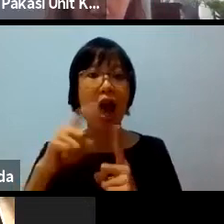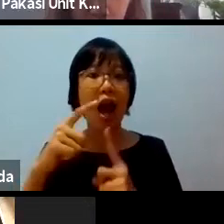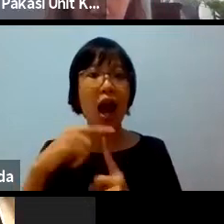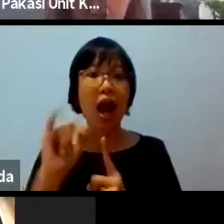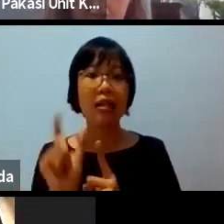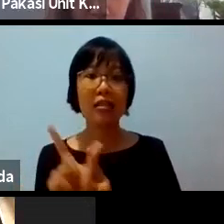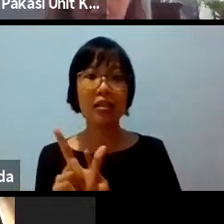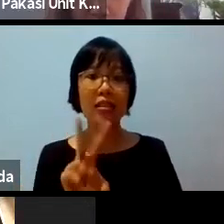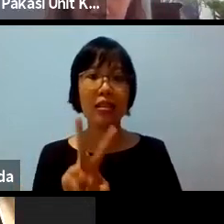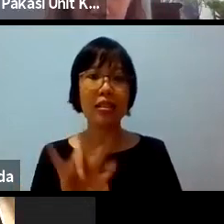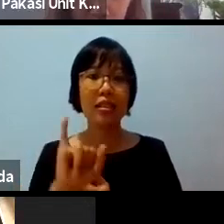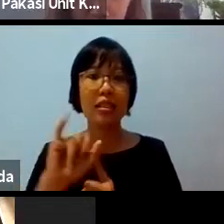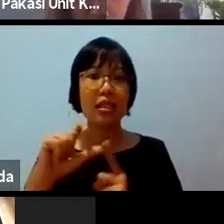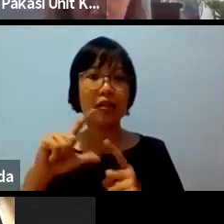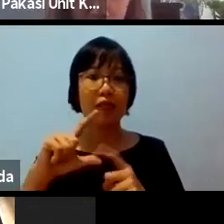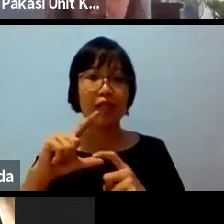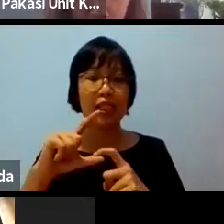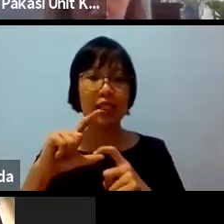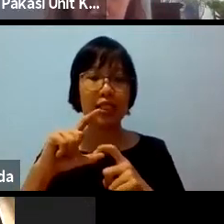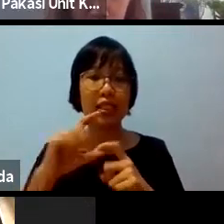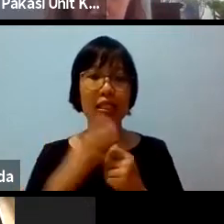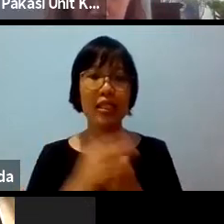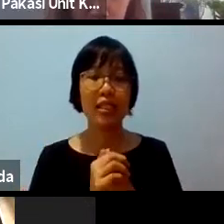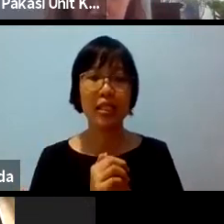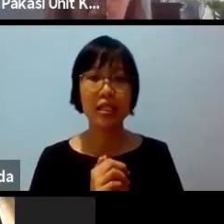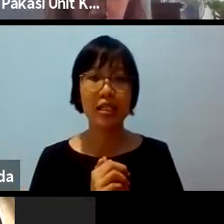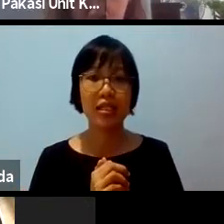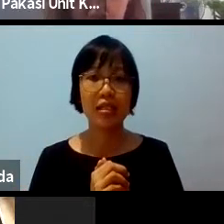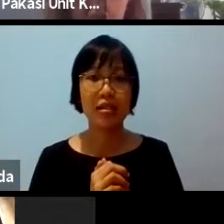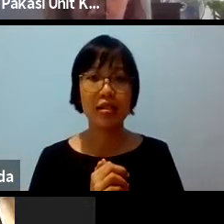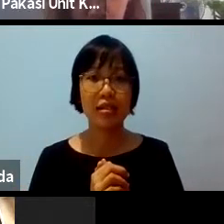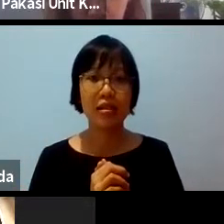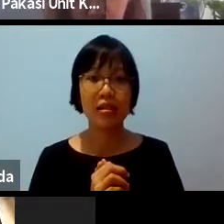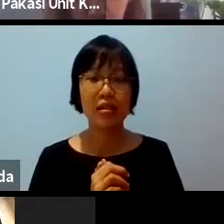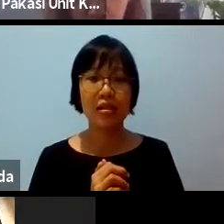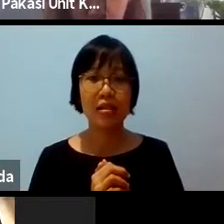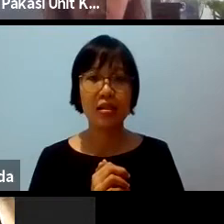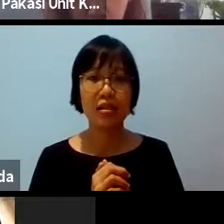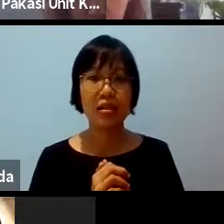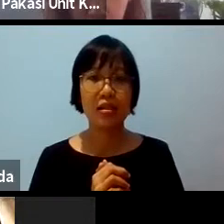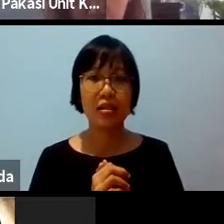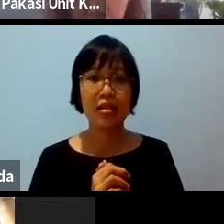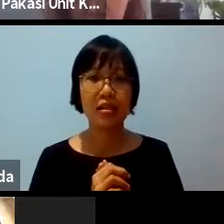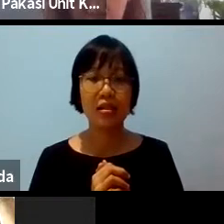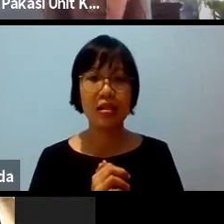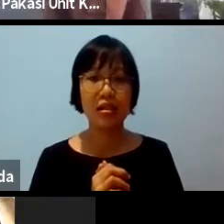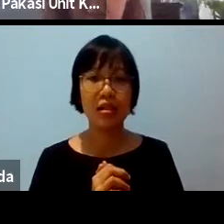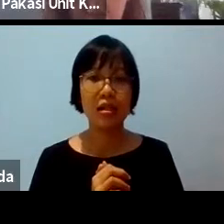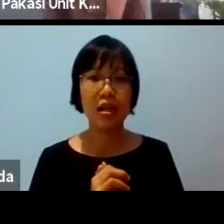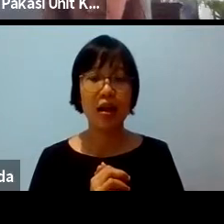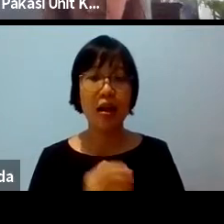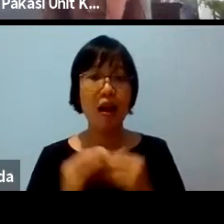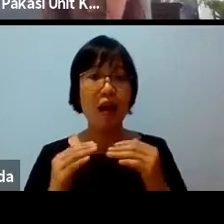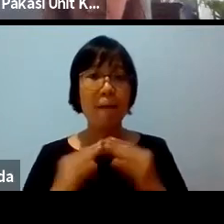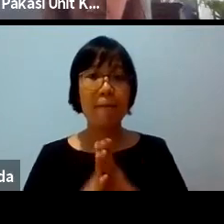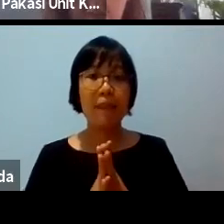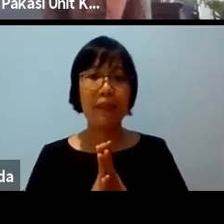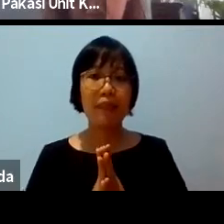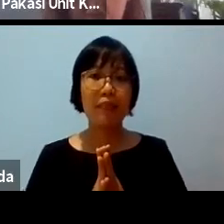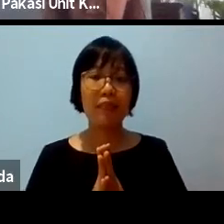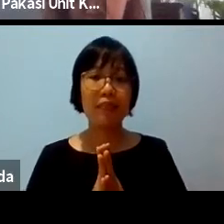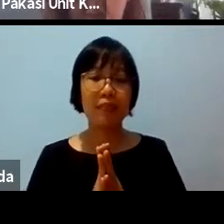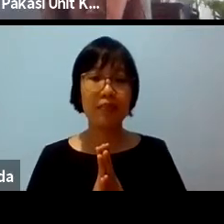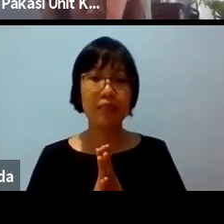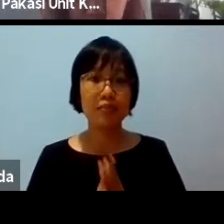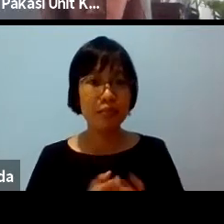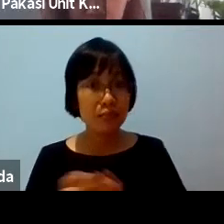sangat luar biasa gitu. Maksudnya ada kesenjangan yang sangat tinggi juga saya kira tidak, karena sebenarnya bisa saling mengisi ya. Kadang kita